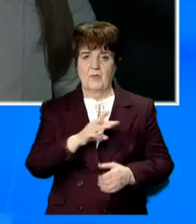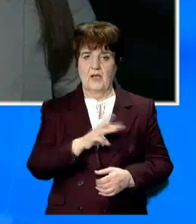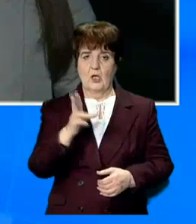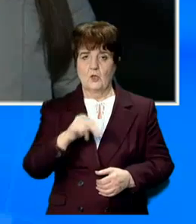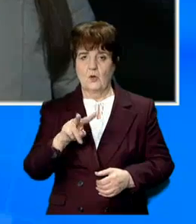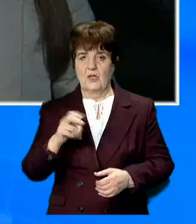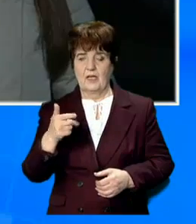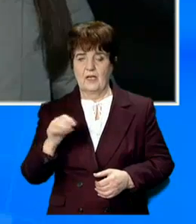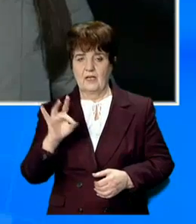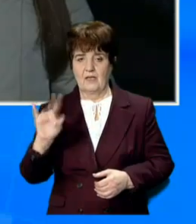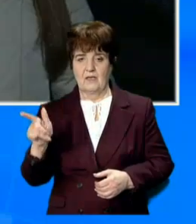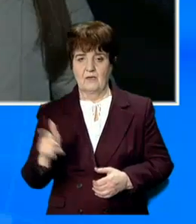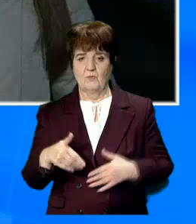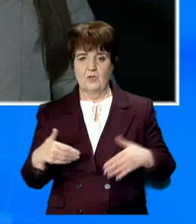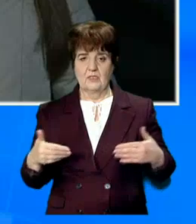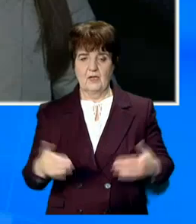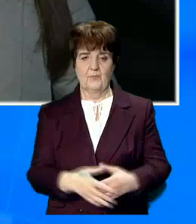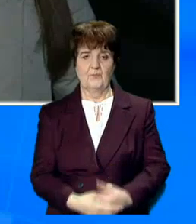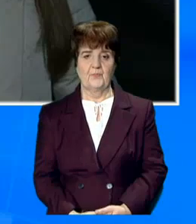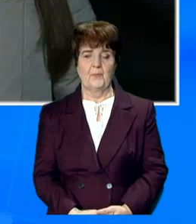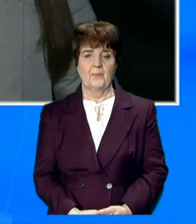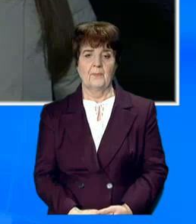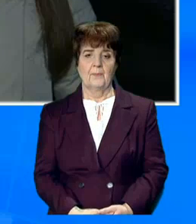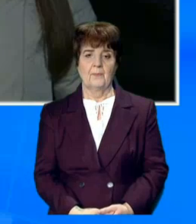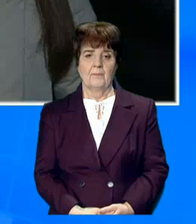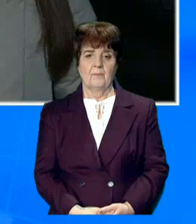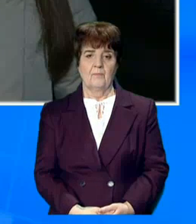Dolgheri. Bună seara, Marina, te ascultăm!